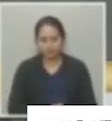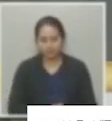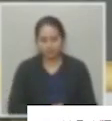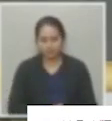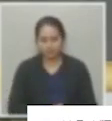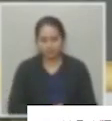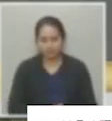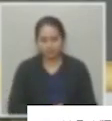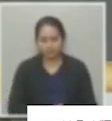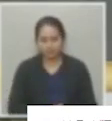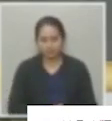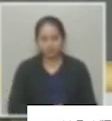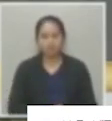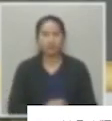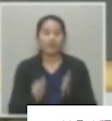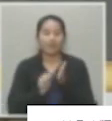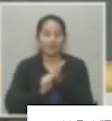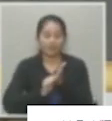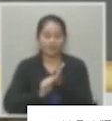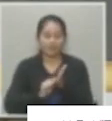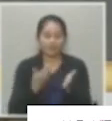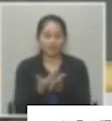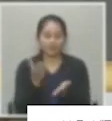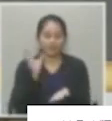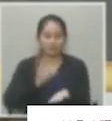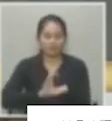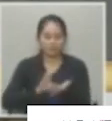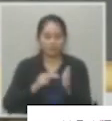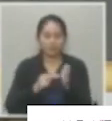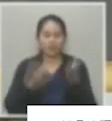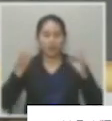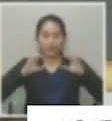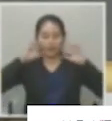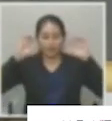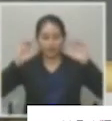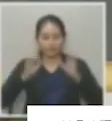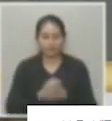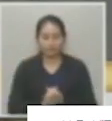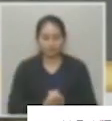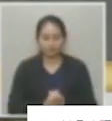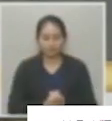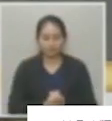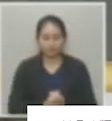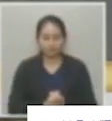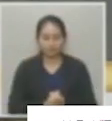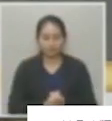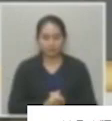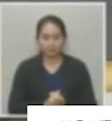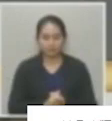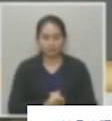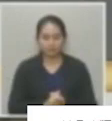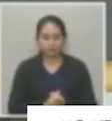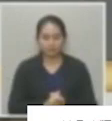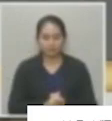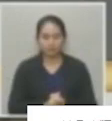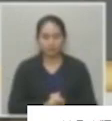เงินปรับกองทุนนี้เป็นกองทุนเป็นหน่วยงานของรัฐนะครับเป็นกองทุนนิติที่มีเรียกว่านิติ นิ